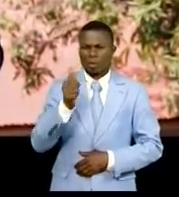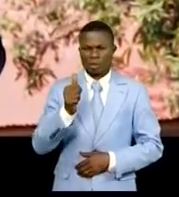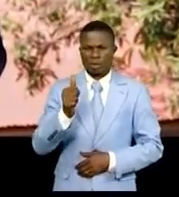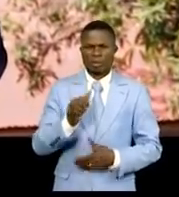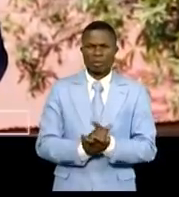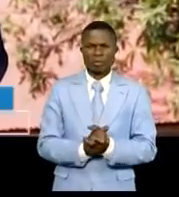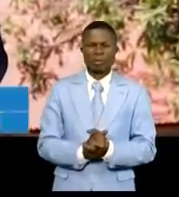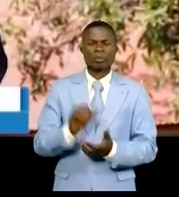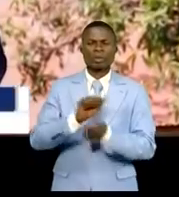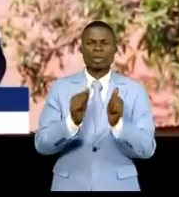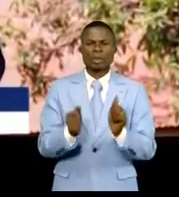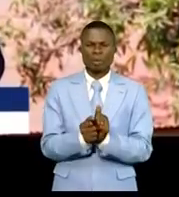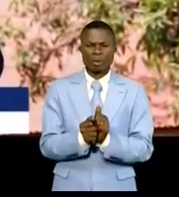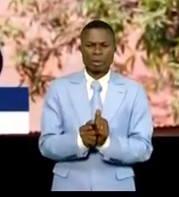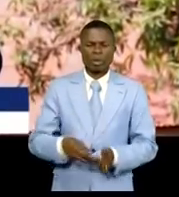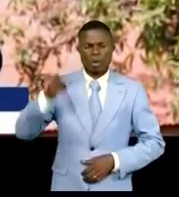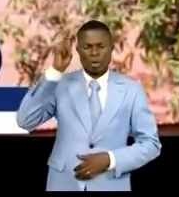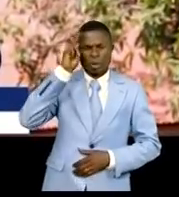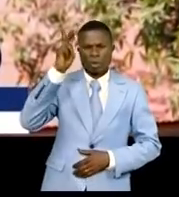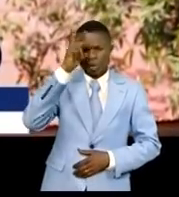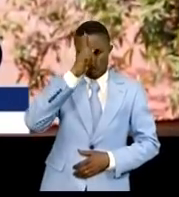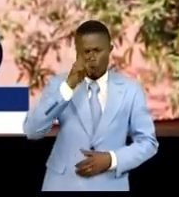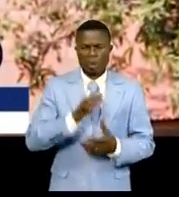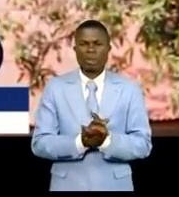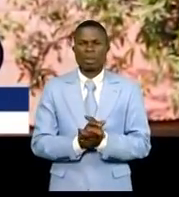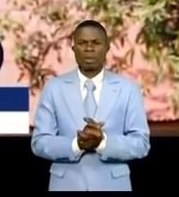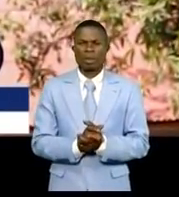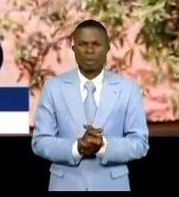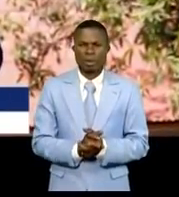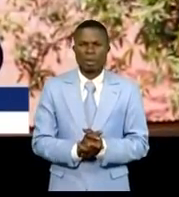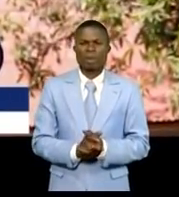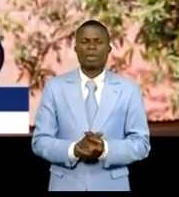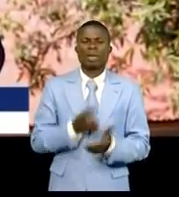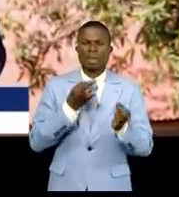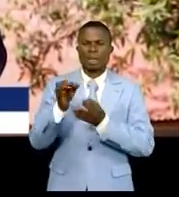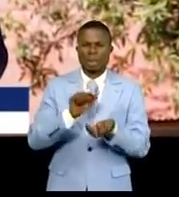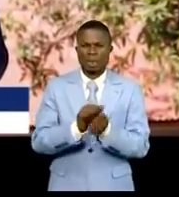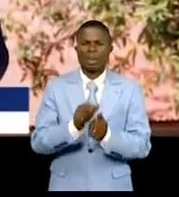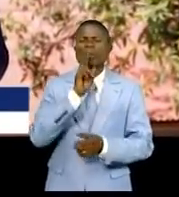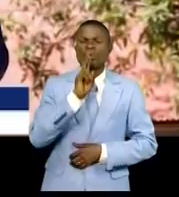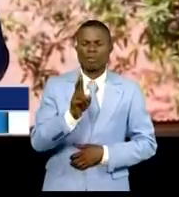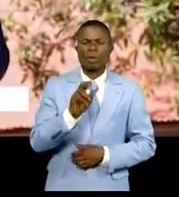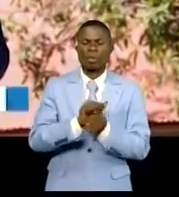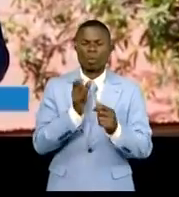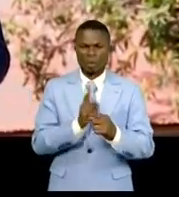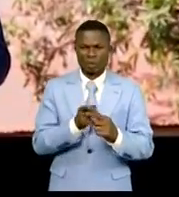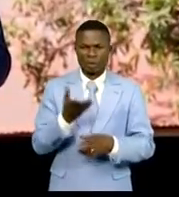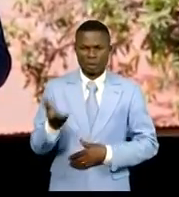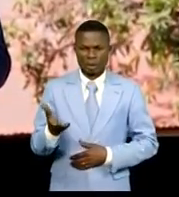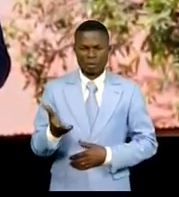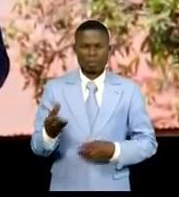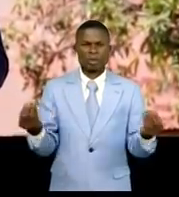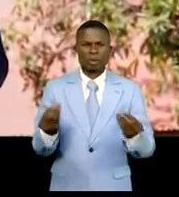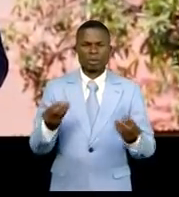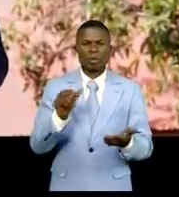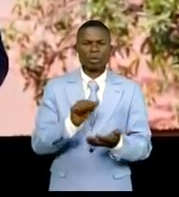et secteurs de la province du Haut-Katanga, le mariage précoce ou grossesse précoce est une réalité et perçu comme un